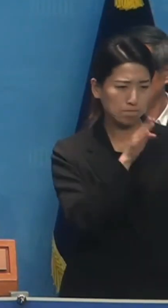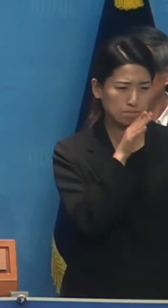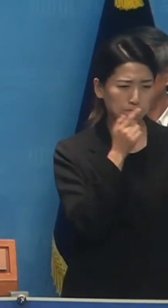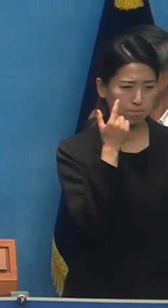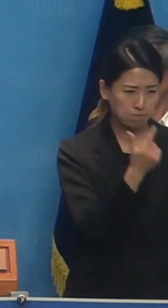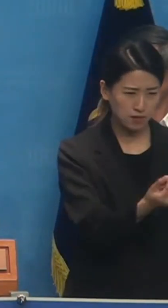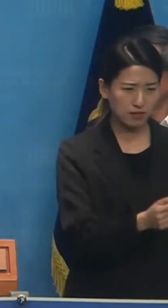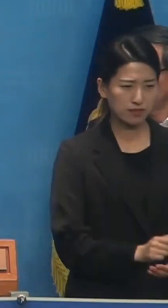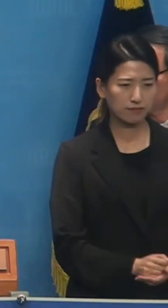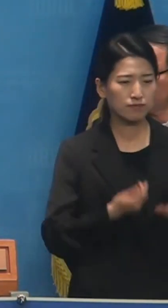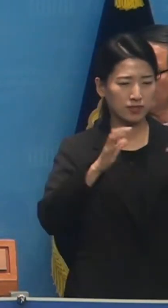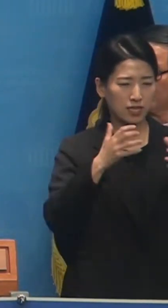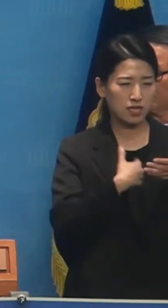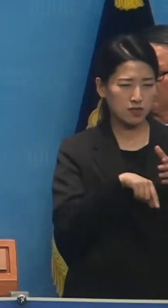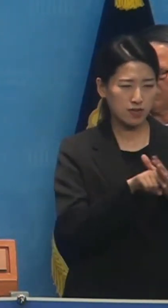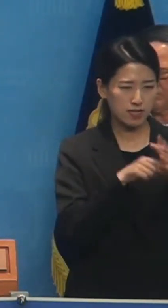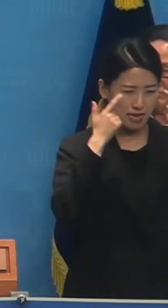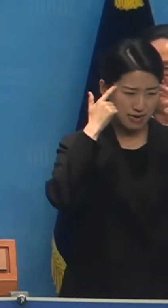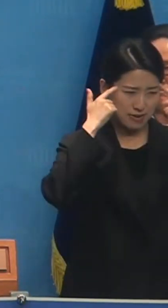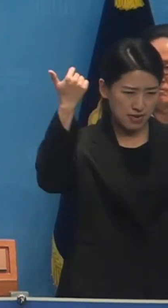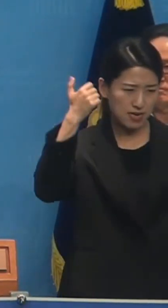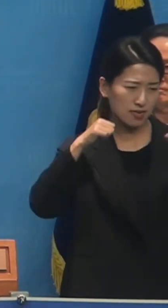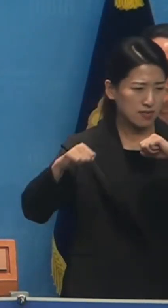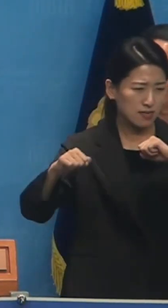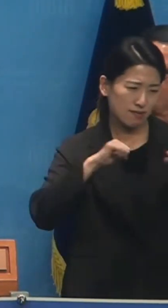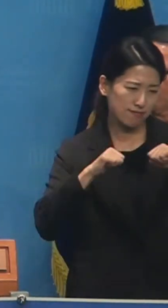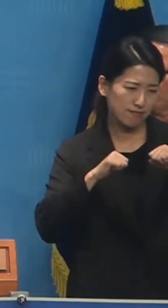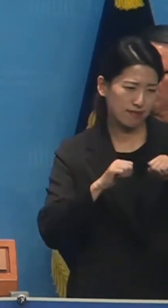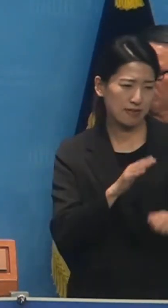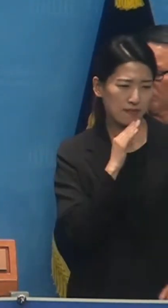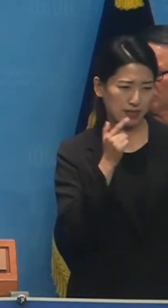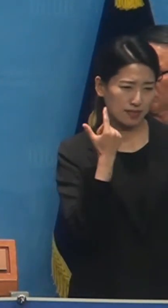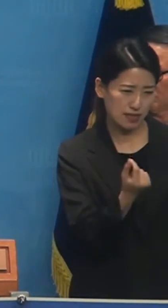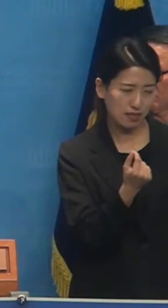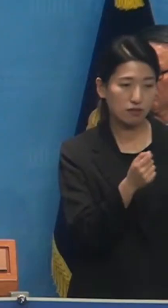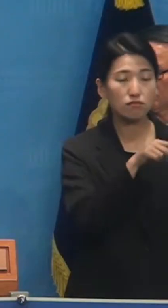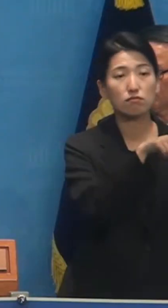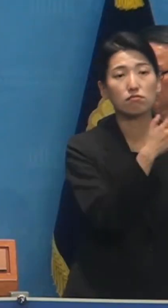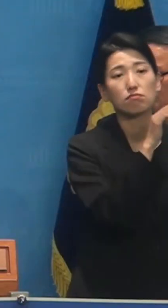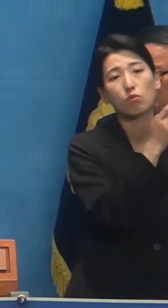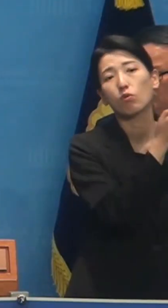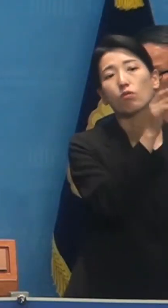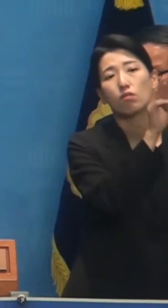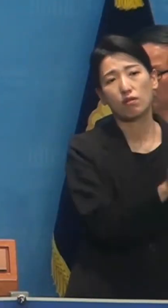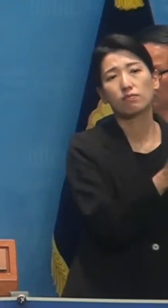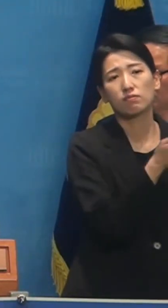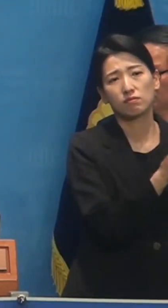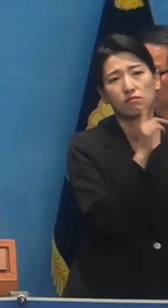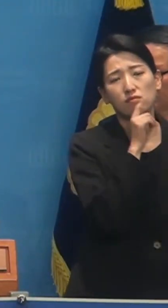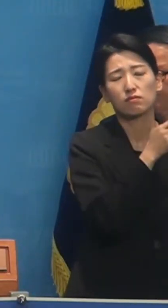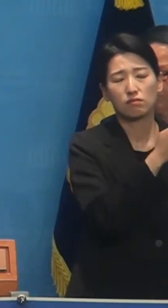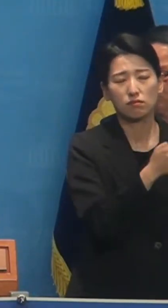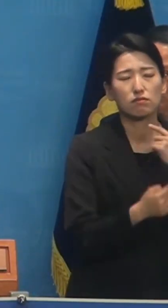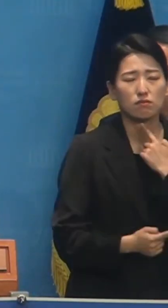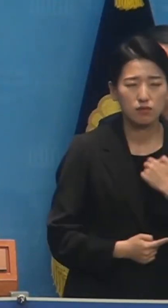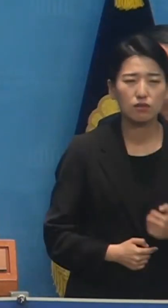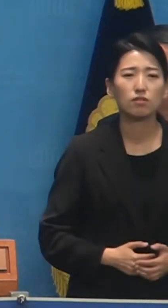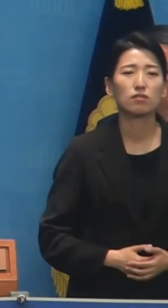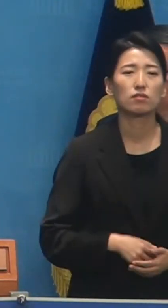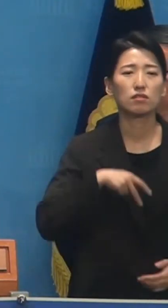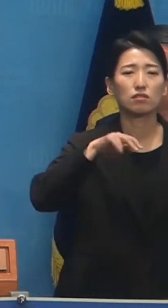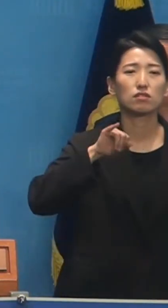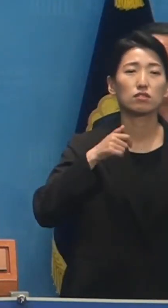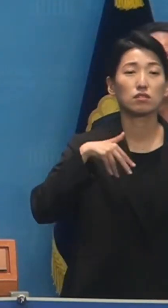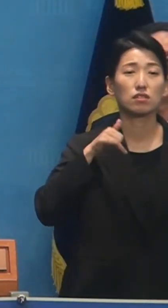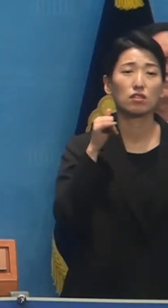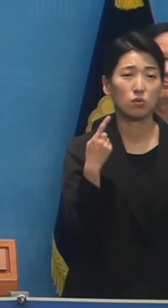해도 안 될 일이기에 목숨을 걸고 싸웠다. 라고 조봉암 선생님은 시대정신을 말했고, 단재 신정